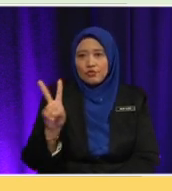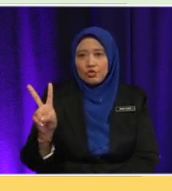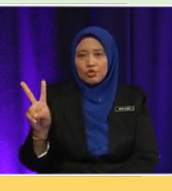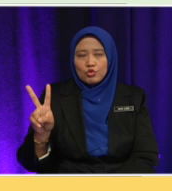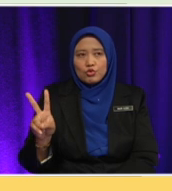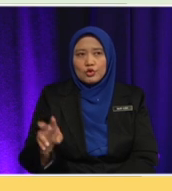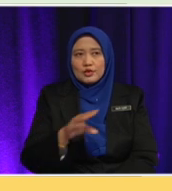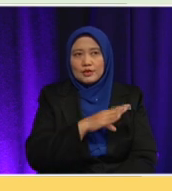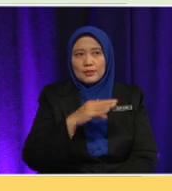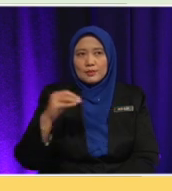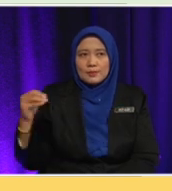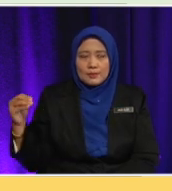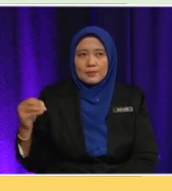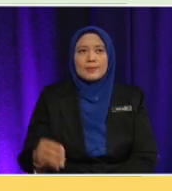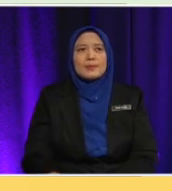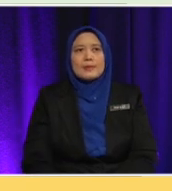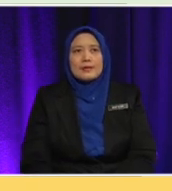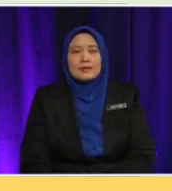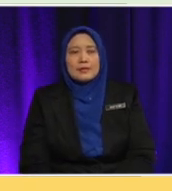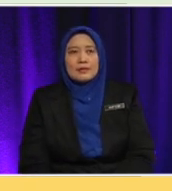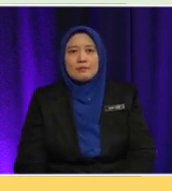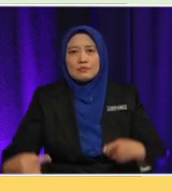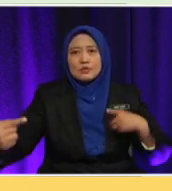berkadar Sungsang dengan rintangan